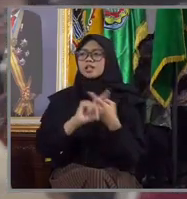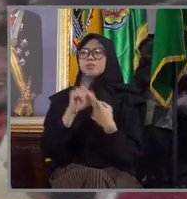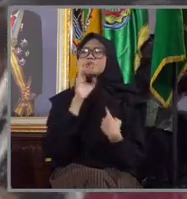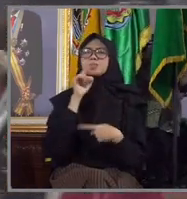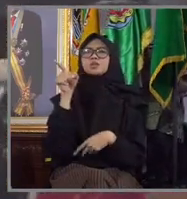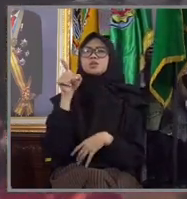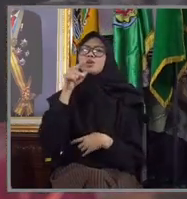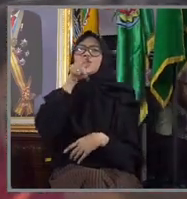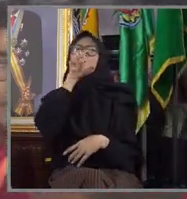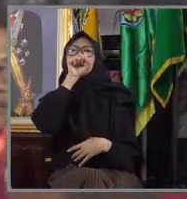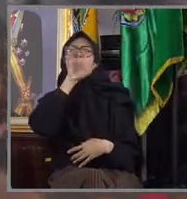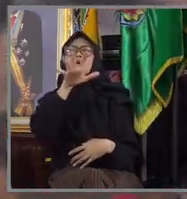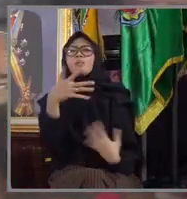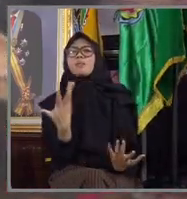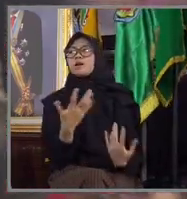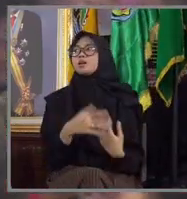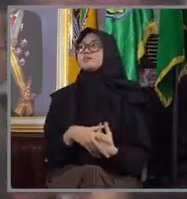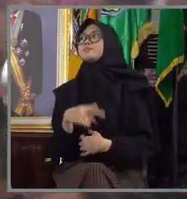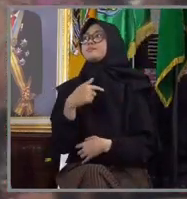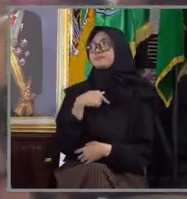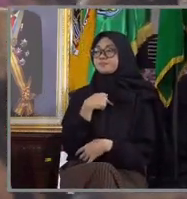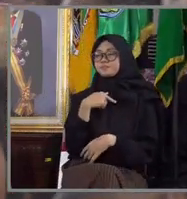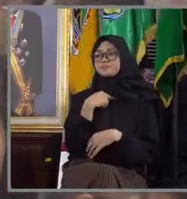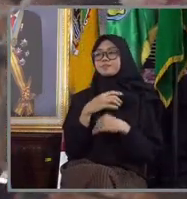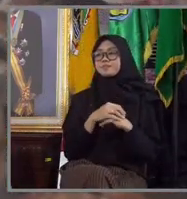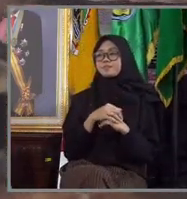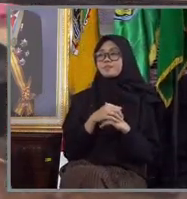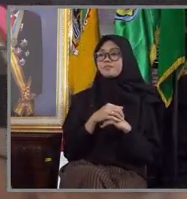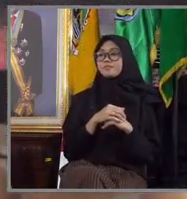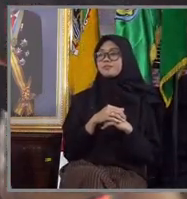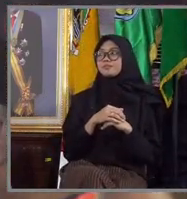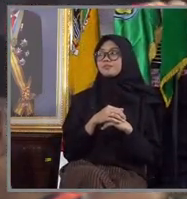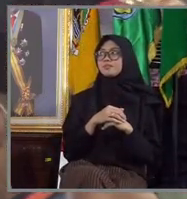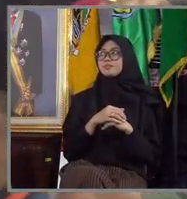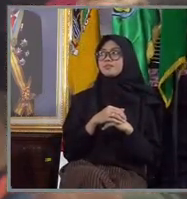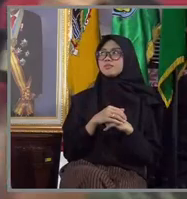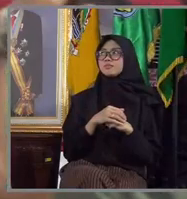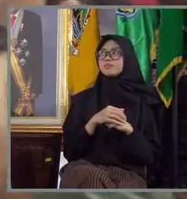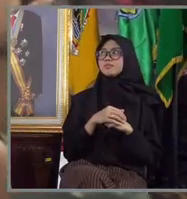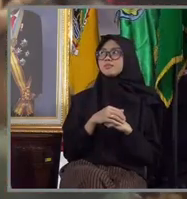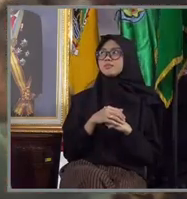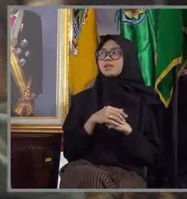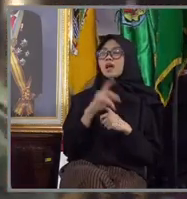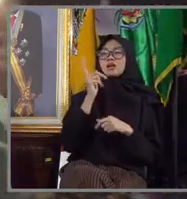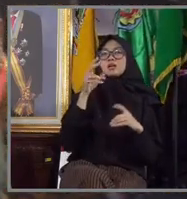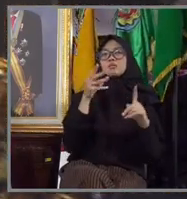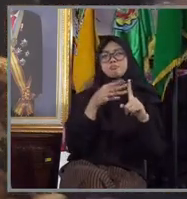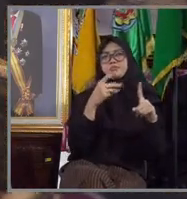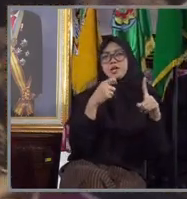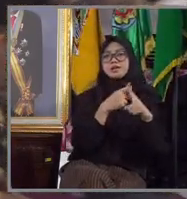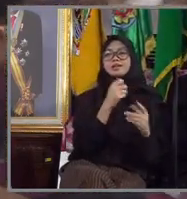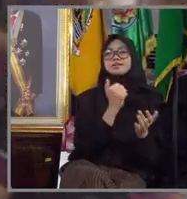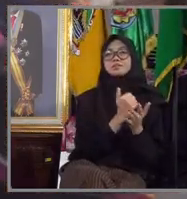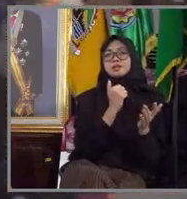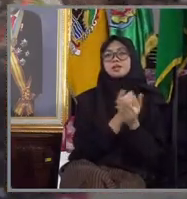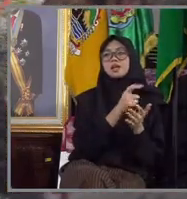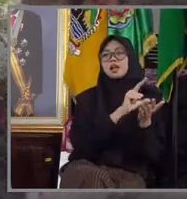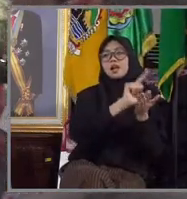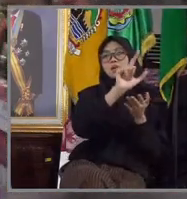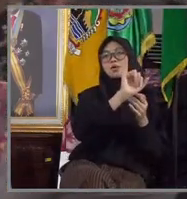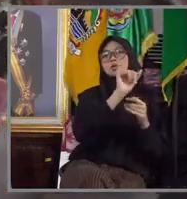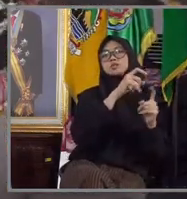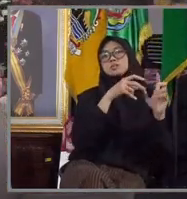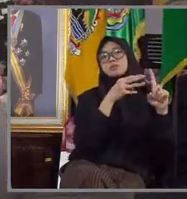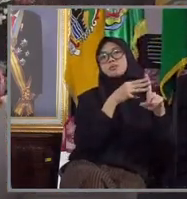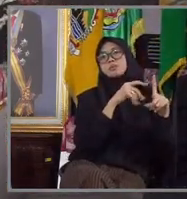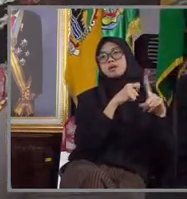gitu di sekolahmu kamu ngomongin apa akan kita udah ada guru BK pastinya kita bisa lapor lebih dulu ke guru BK nah pernah enggak